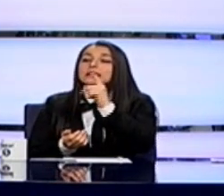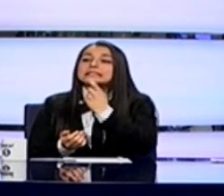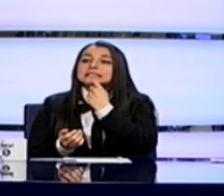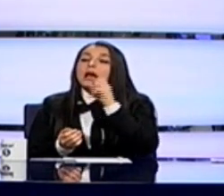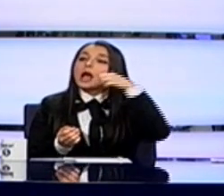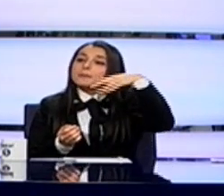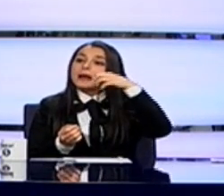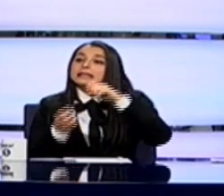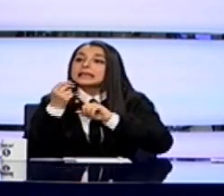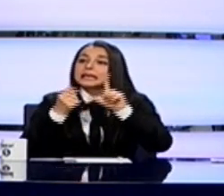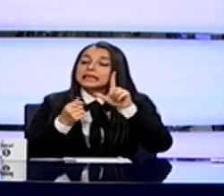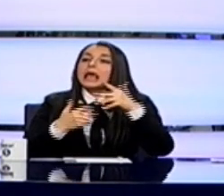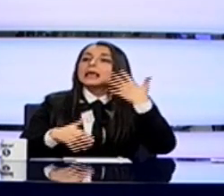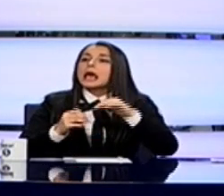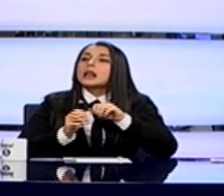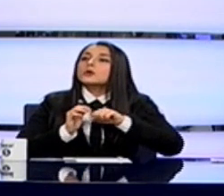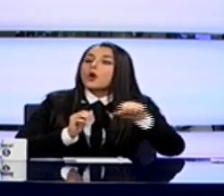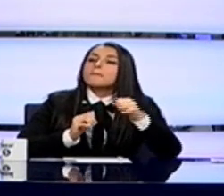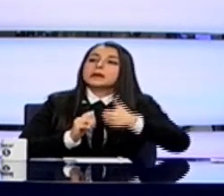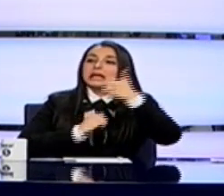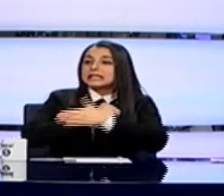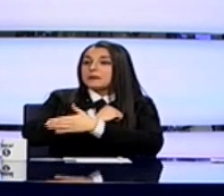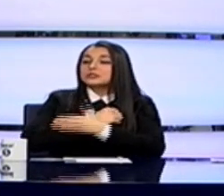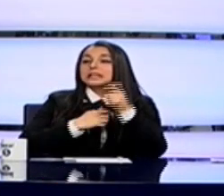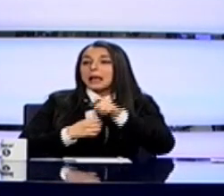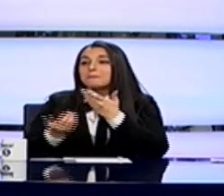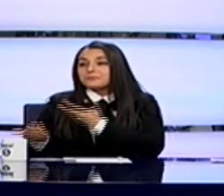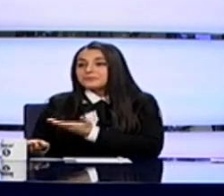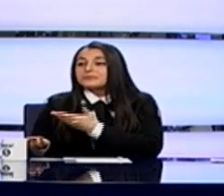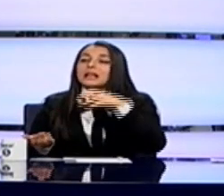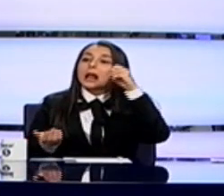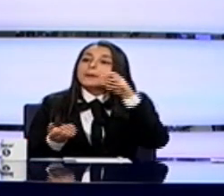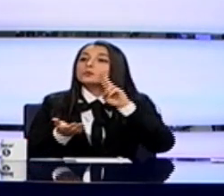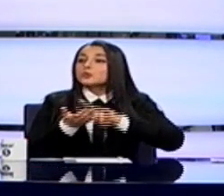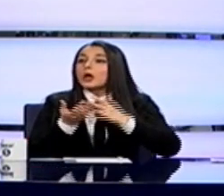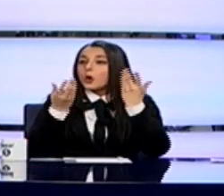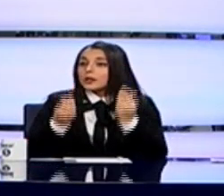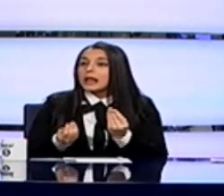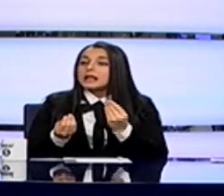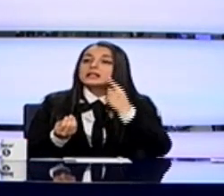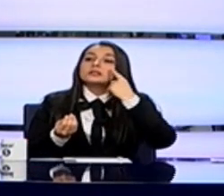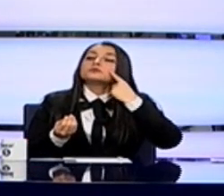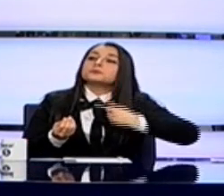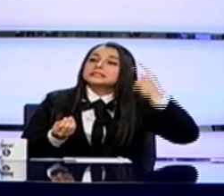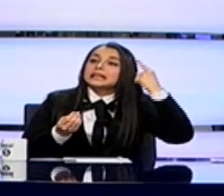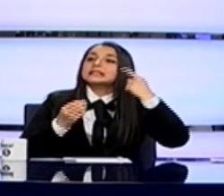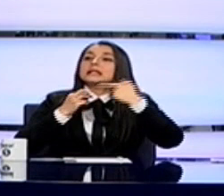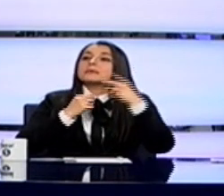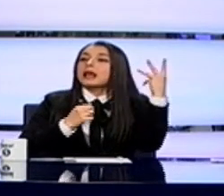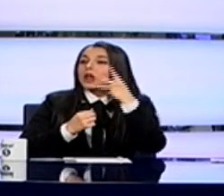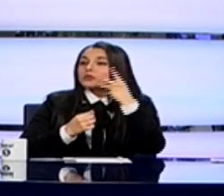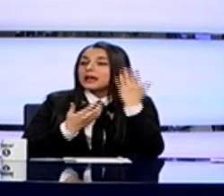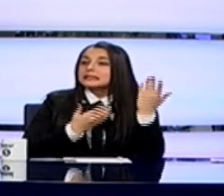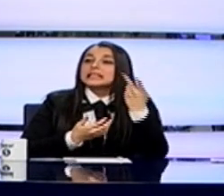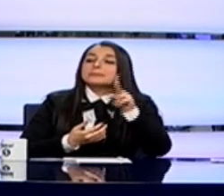Parti İl Engelli Kolları Başkan Yardımcılığını yaptı. AK Parti üyesi olarak Cumhurbaşkanı Recep Tayyip Erdoğan'ın